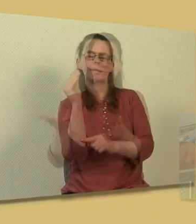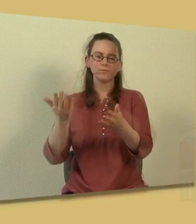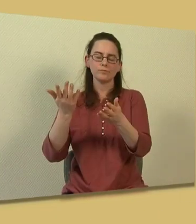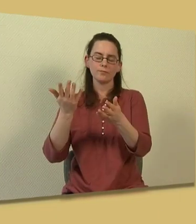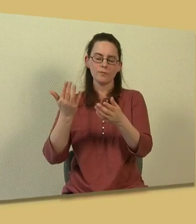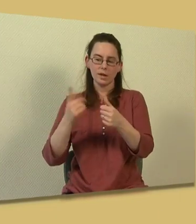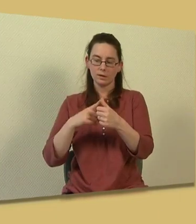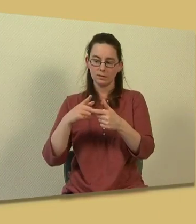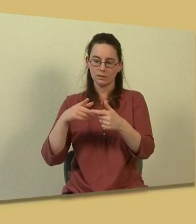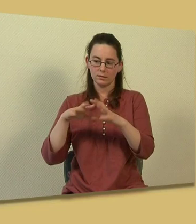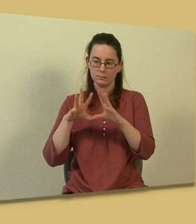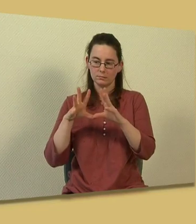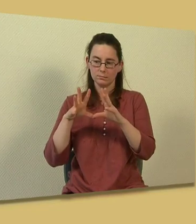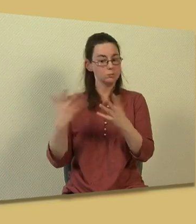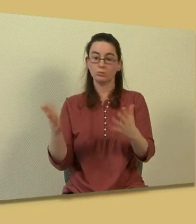bébé.